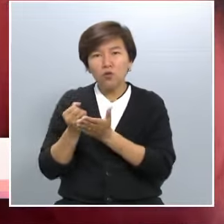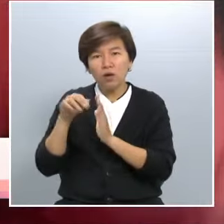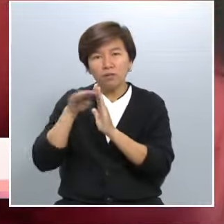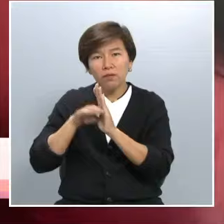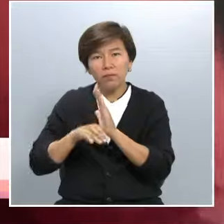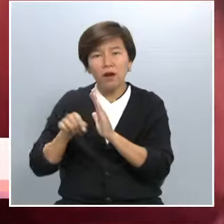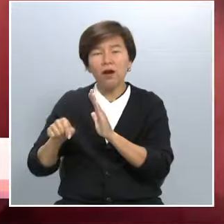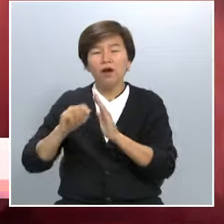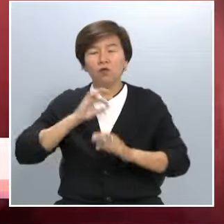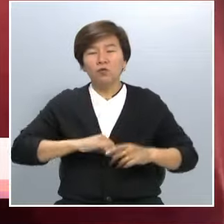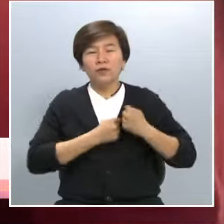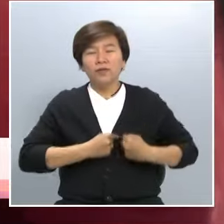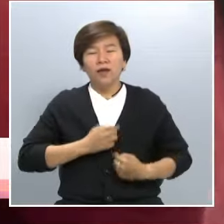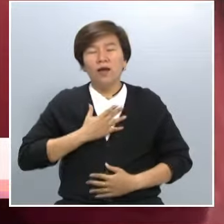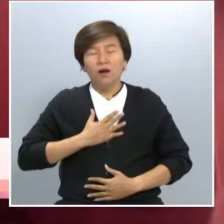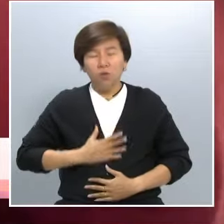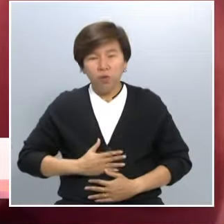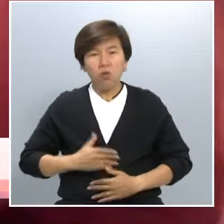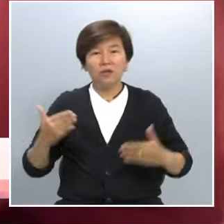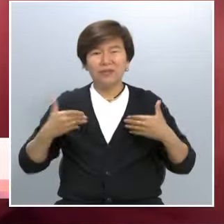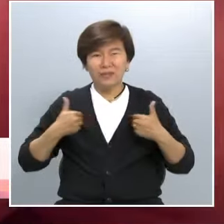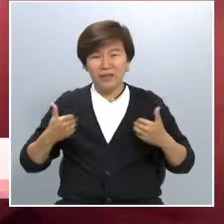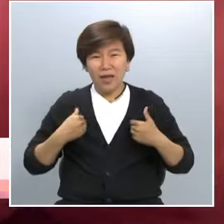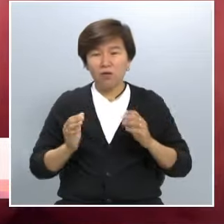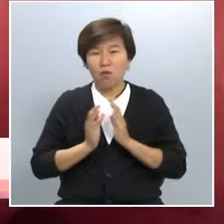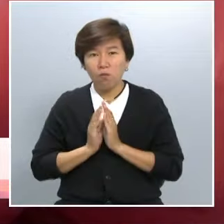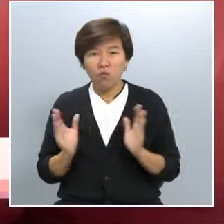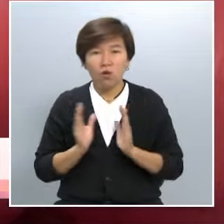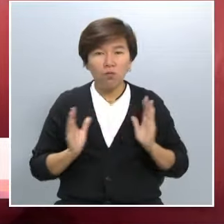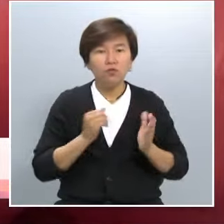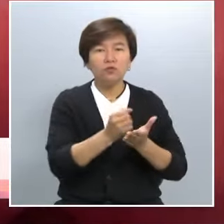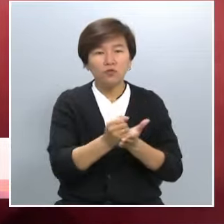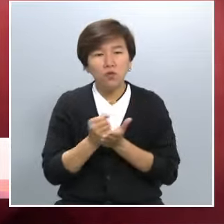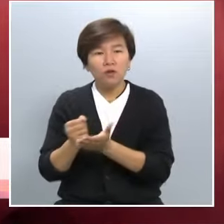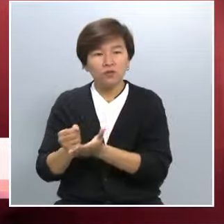นี้สบายใจดีใจขอบคุณทุกคนทุกหน่วยงานที่มาให้ความช่วยเหลือค่ะ